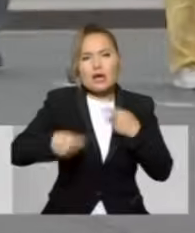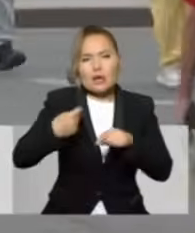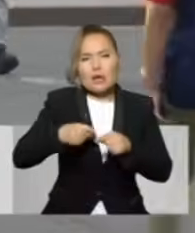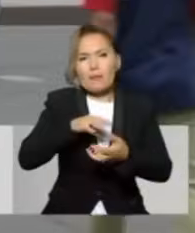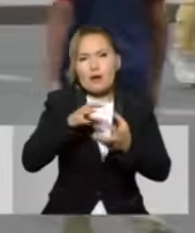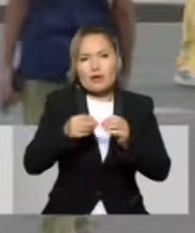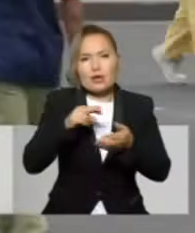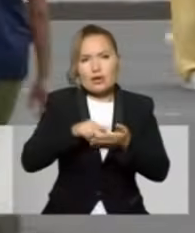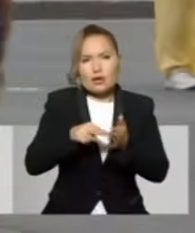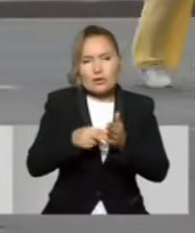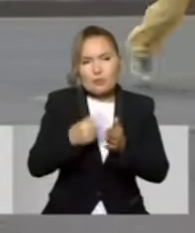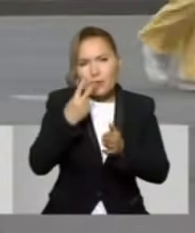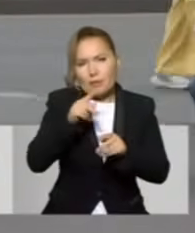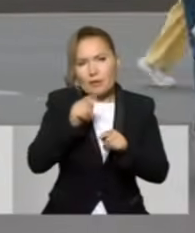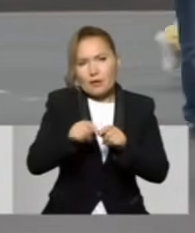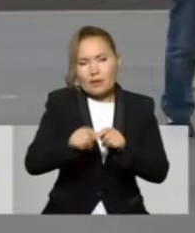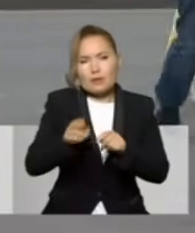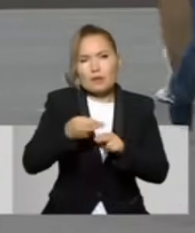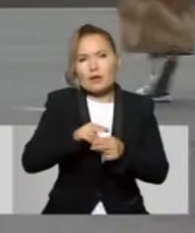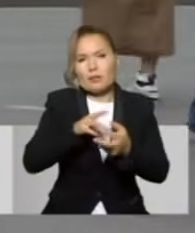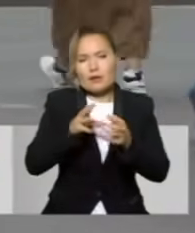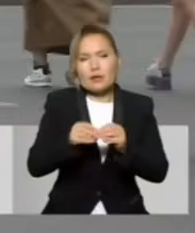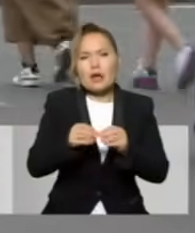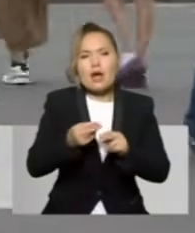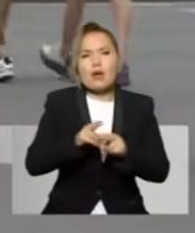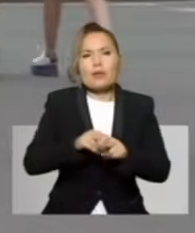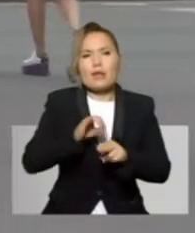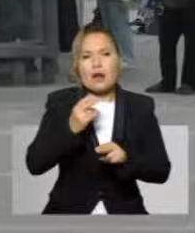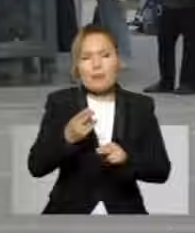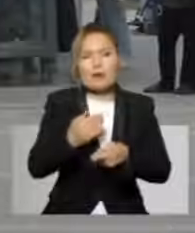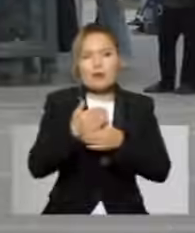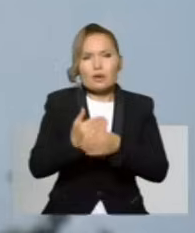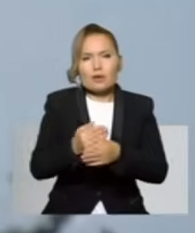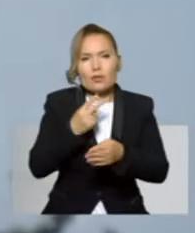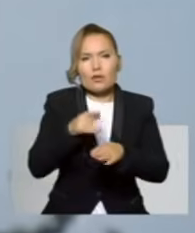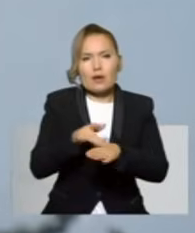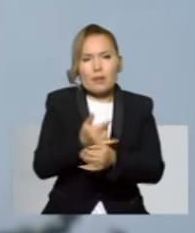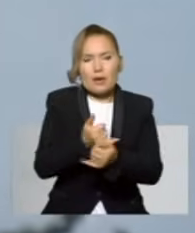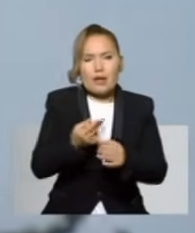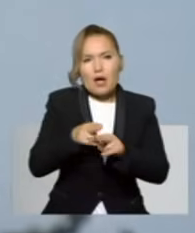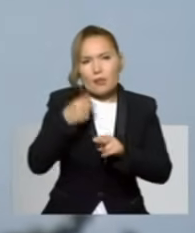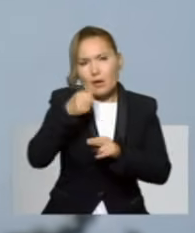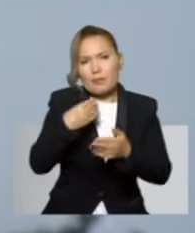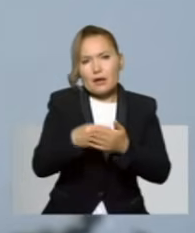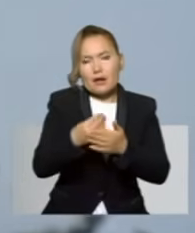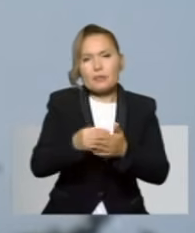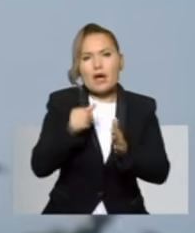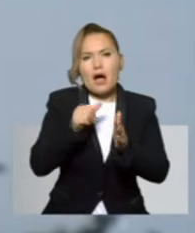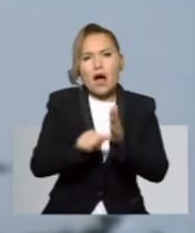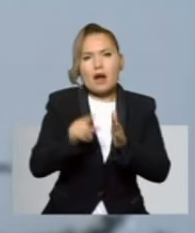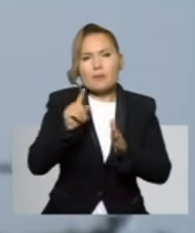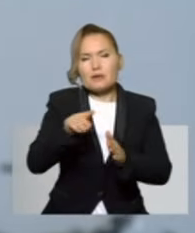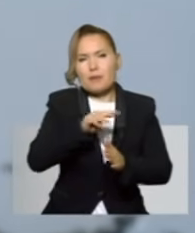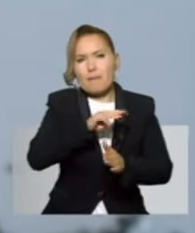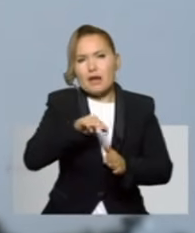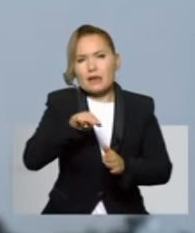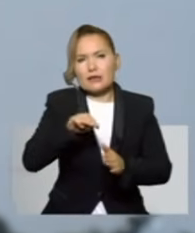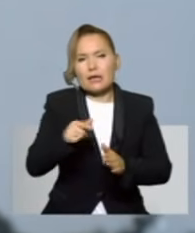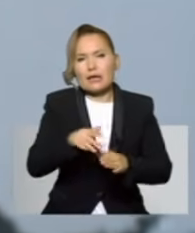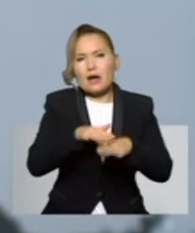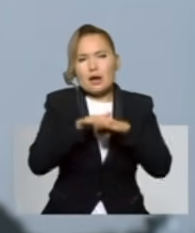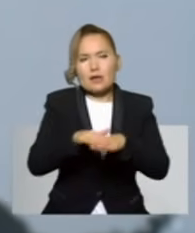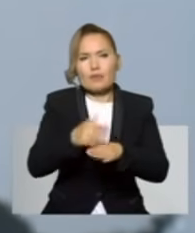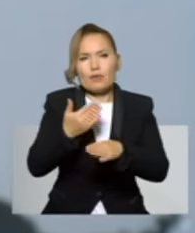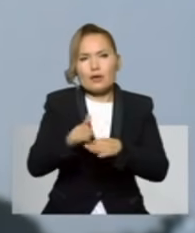шығыстарды қарастыру жоспарланып отыр. Айта кету керек, атаулы әлеуметтік көмек көрсетуге биыл бюджеттен 61 миллиард теңгеге